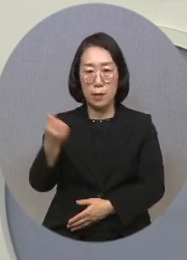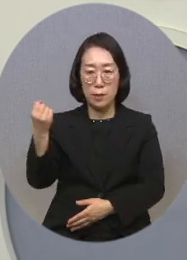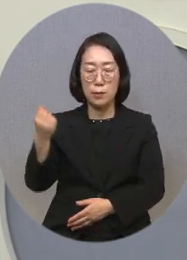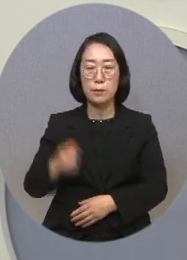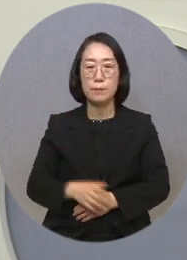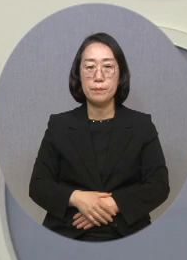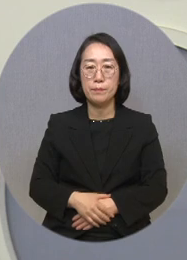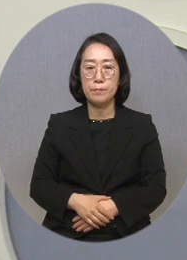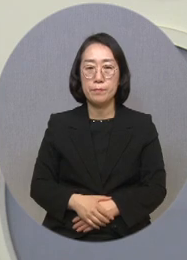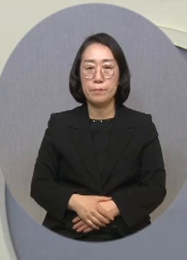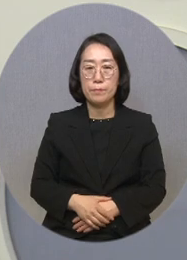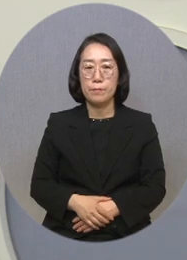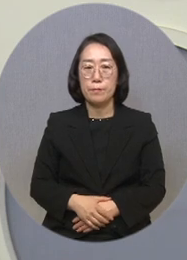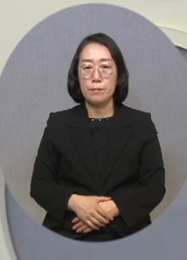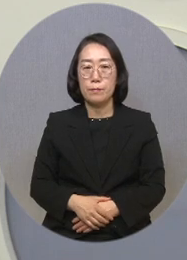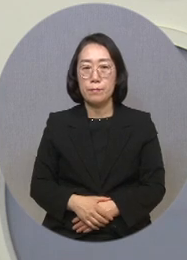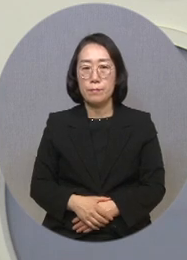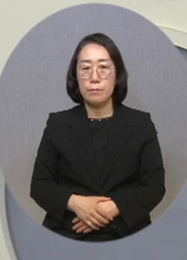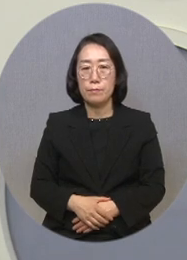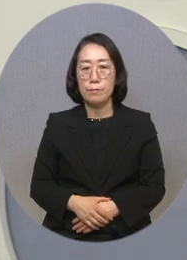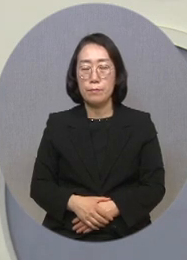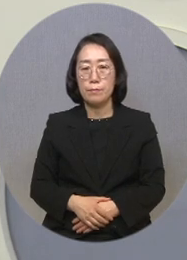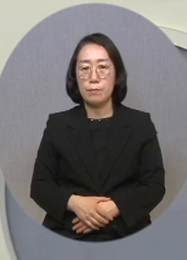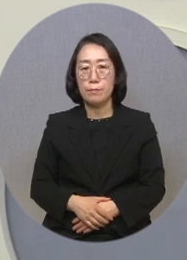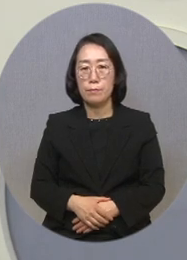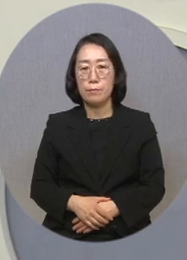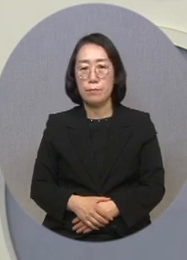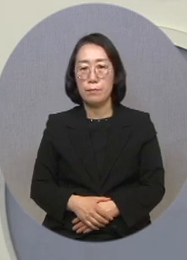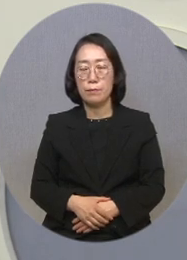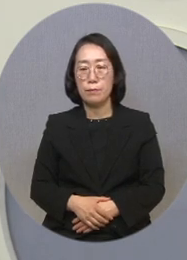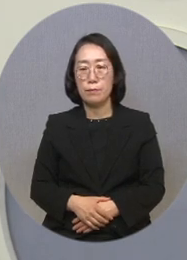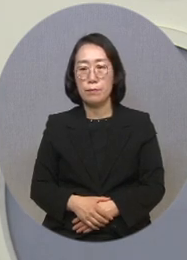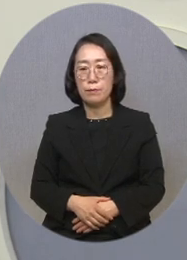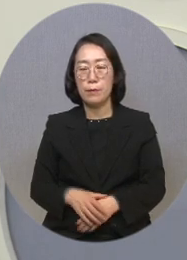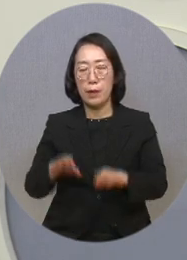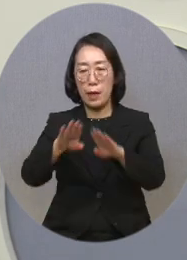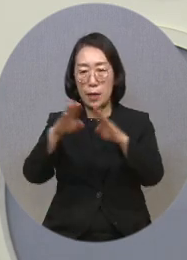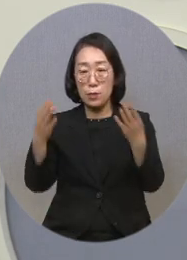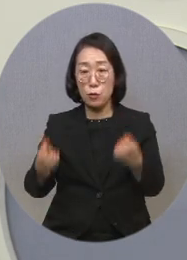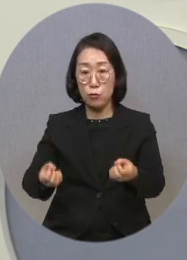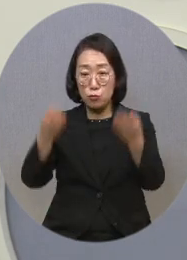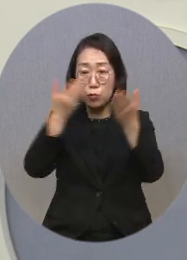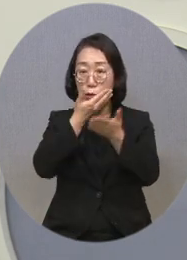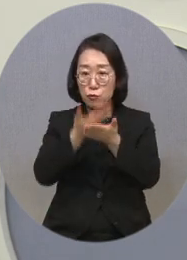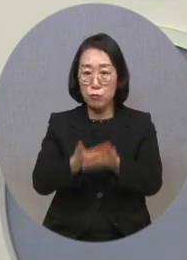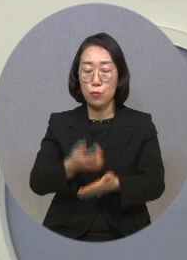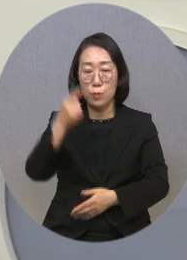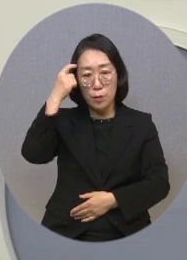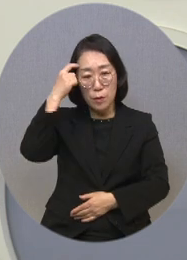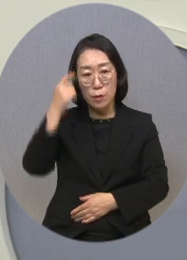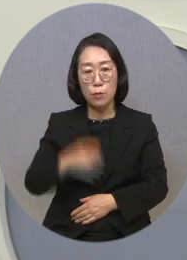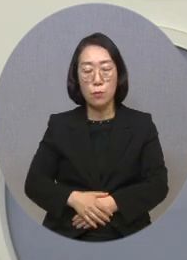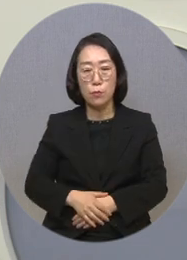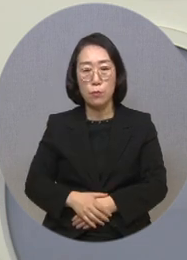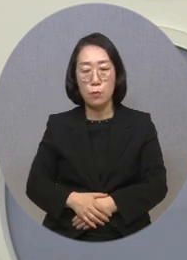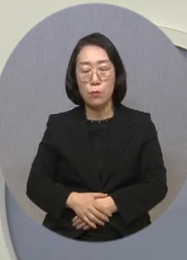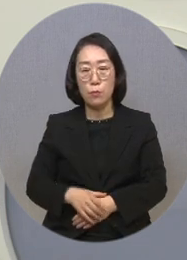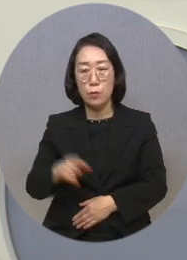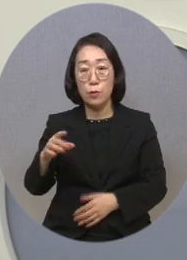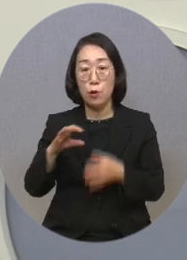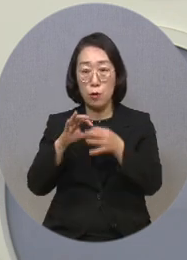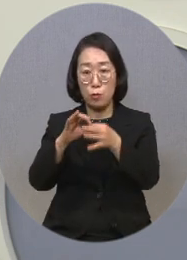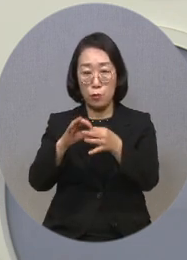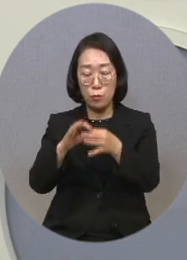계시다. 그래서 나라의 개천절을 굉장히 중요하게 생각하시고 그러면서 제가 그 인연한 것이